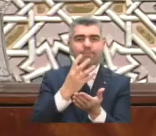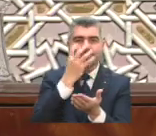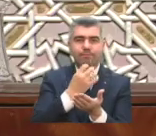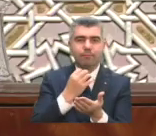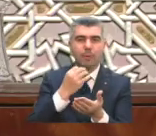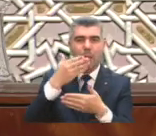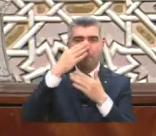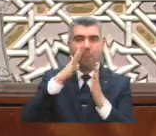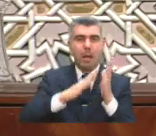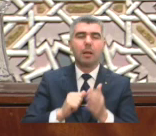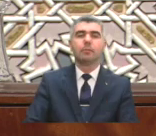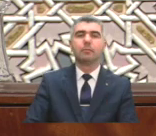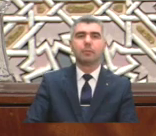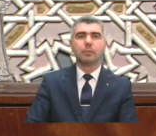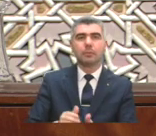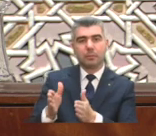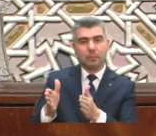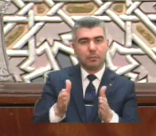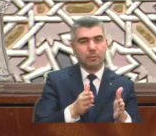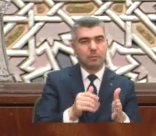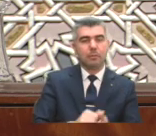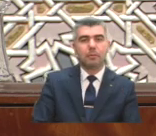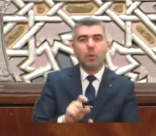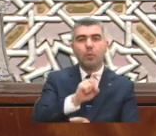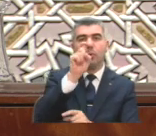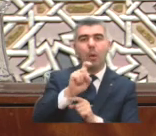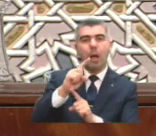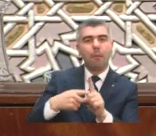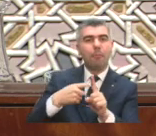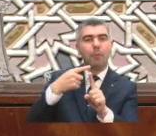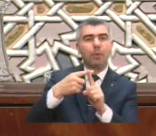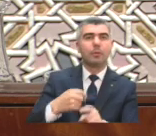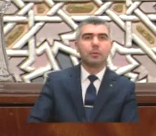شكرا السيدة النائبة المحترمة. هل من تعقيب إضافي آخر؟